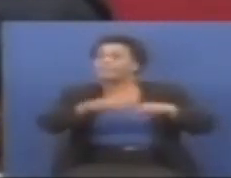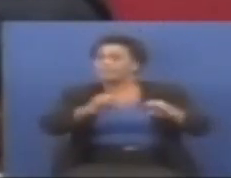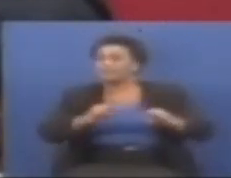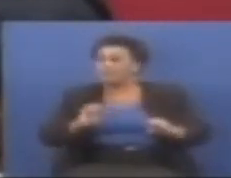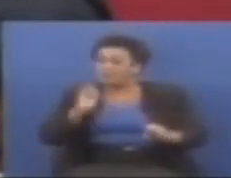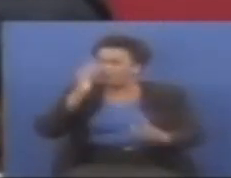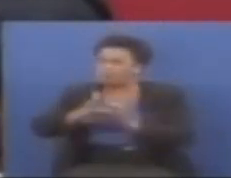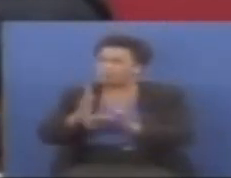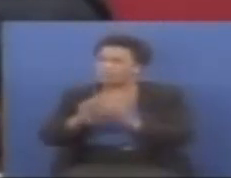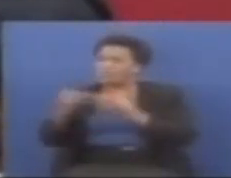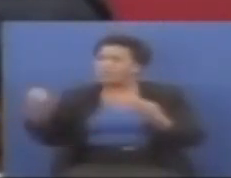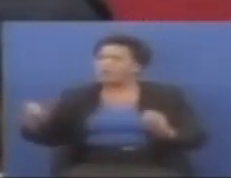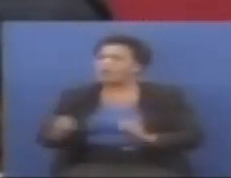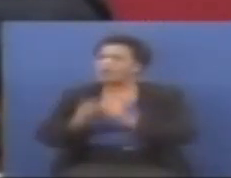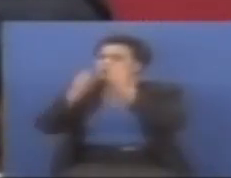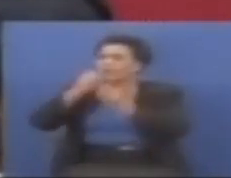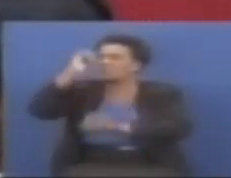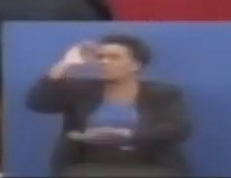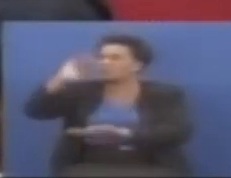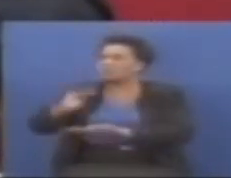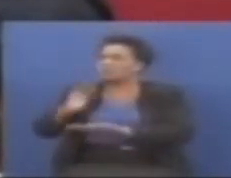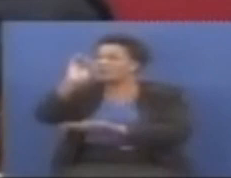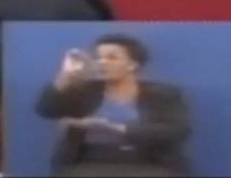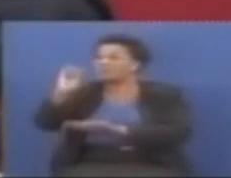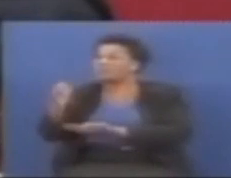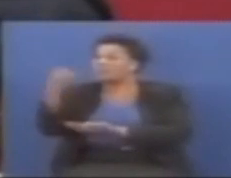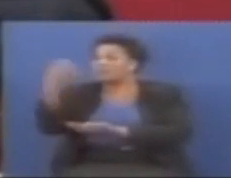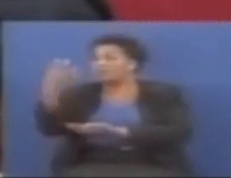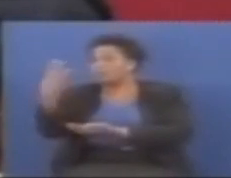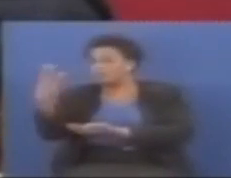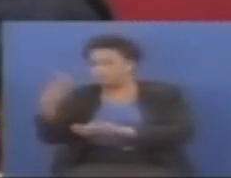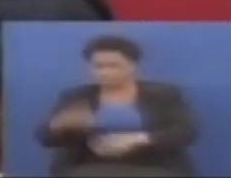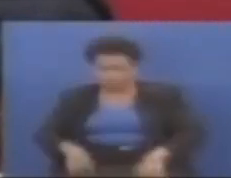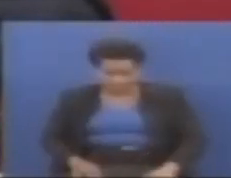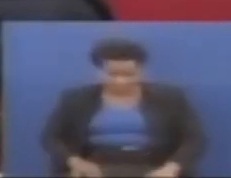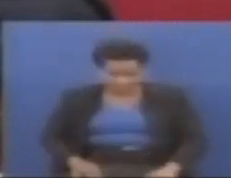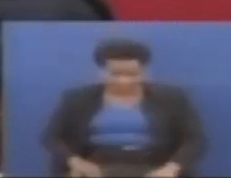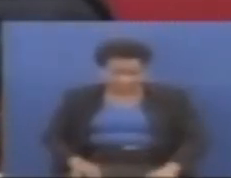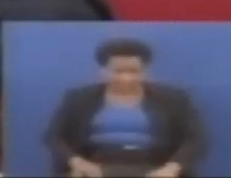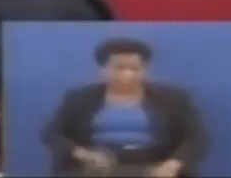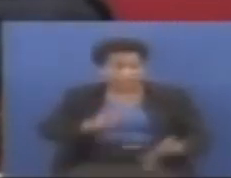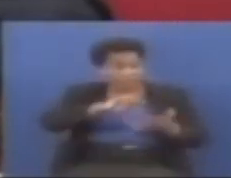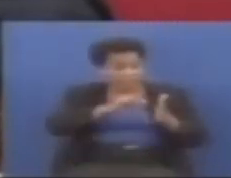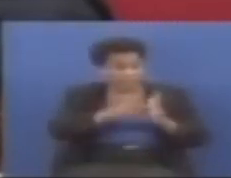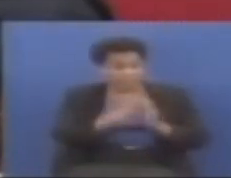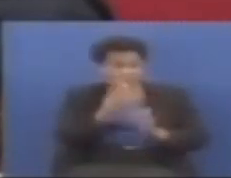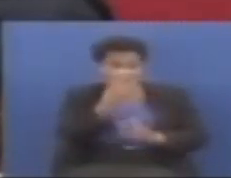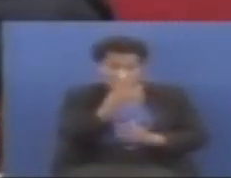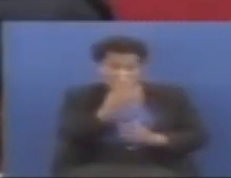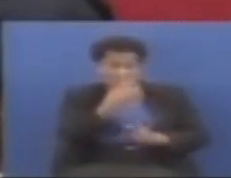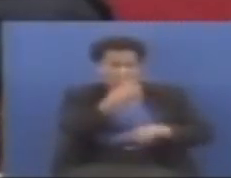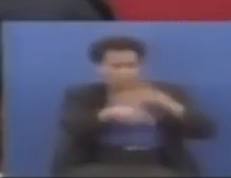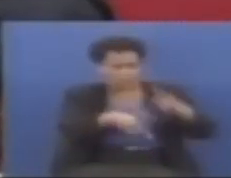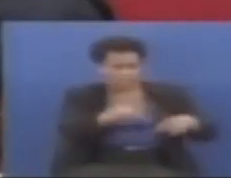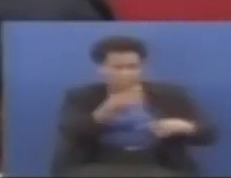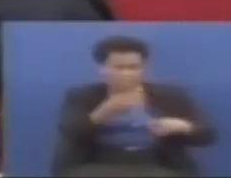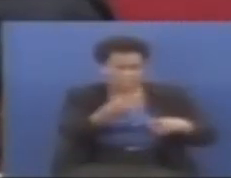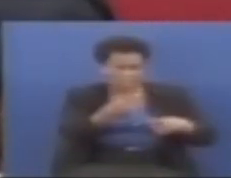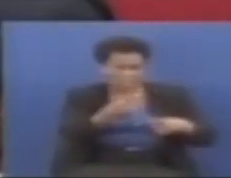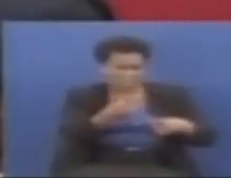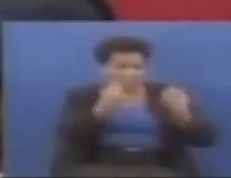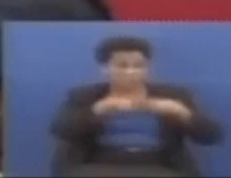Watanzania. Kutokana na ajali hizo tunapoteza nguvu kazi ya taifa na familia nyingi zinabaki zikitaabika.